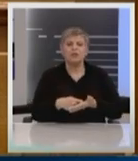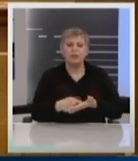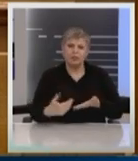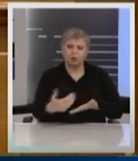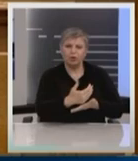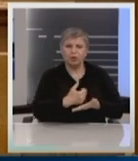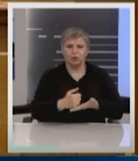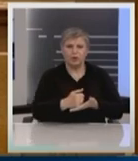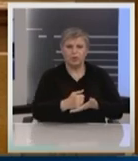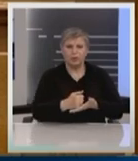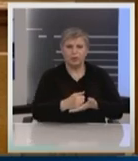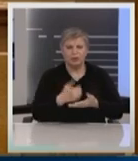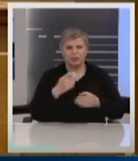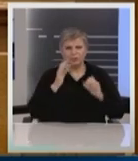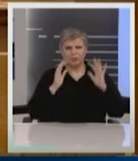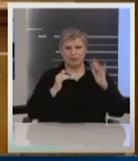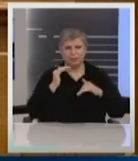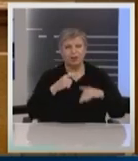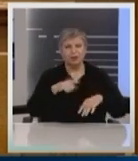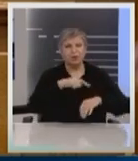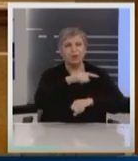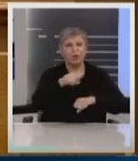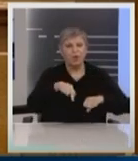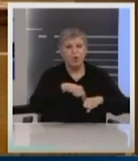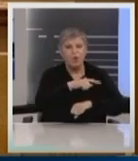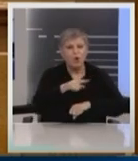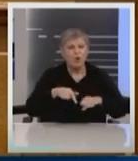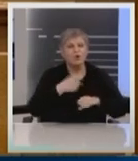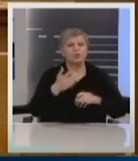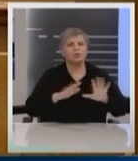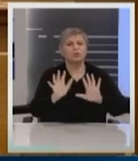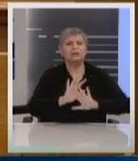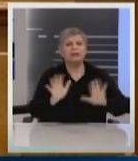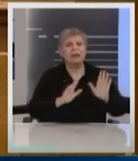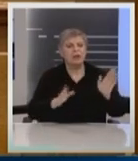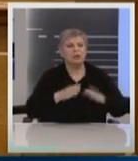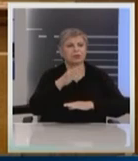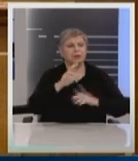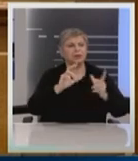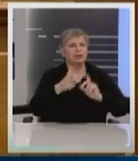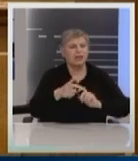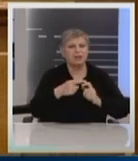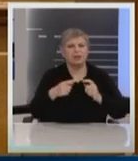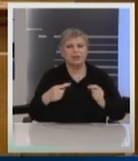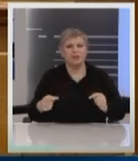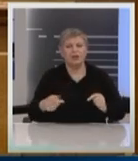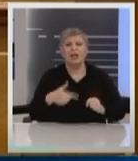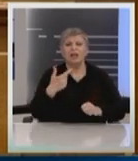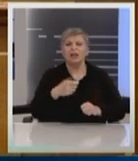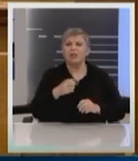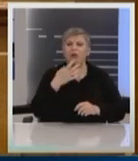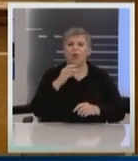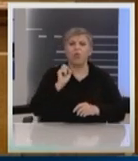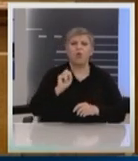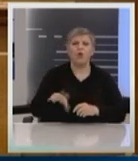που συζητούν επί ώρες, αναλύουν επί ώρες, στον αυτιά, στον ένα, στον άλλο, ποιοι δικαιούνται μποναμά, τι θα πάρει ο καθένας. Λέει,